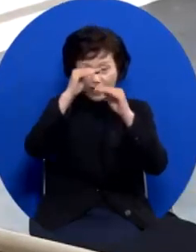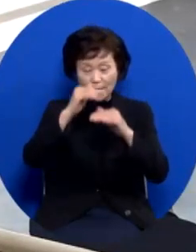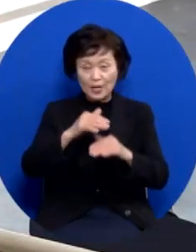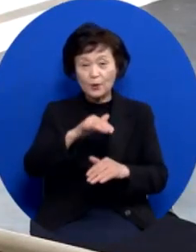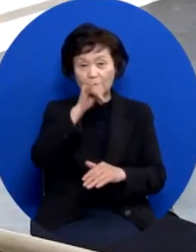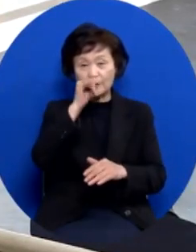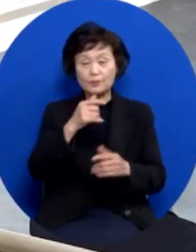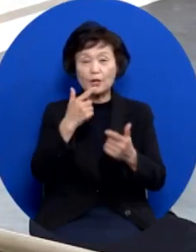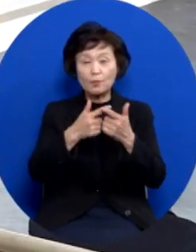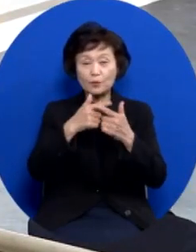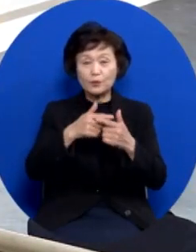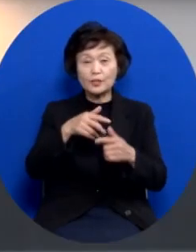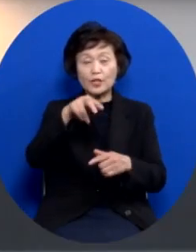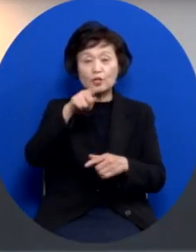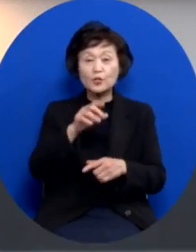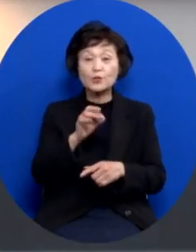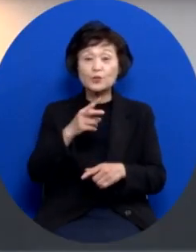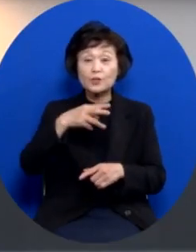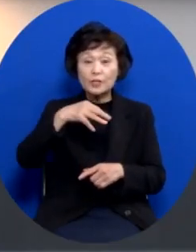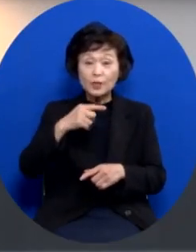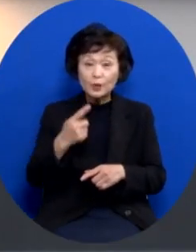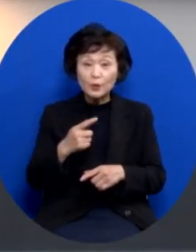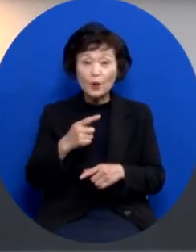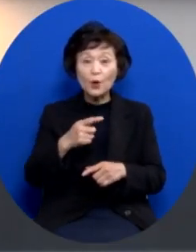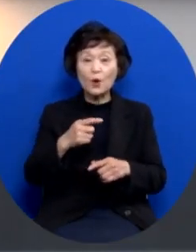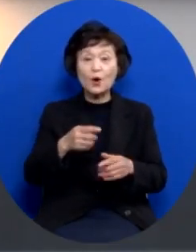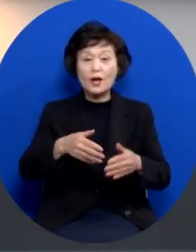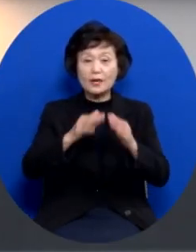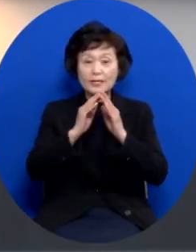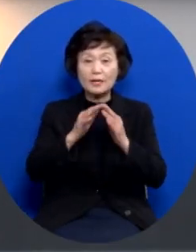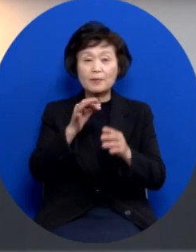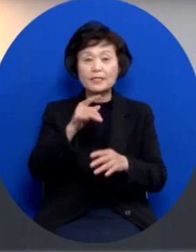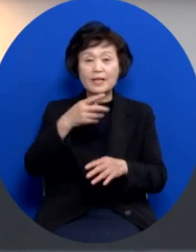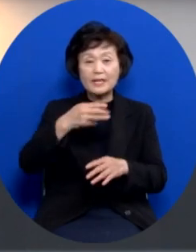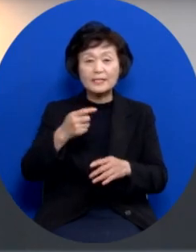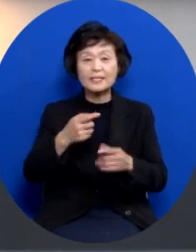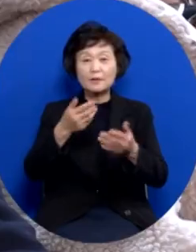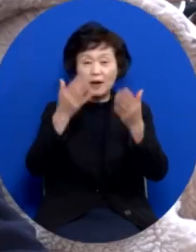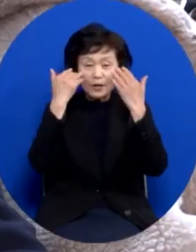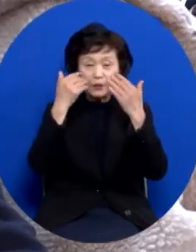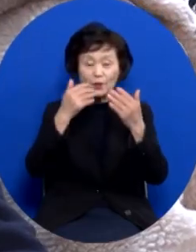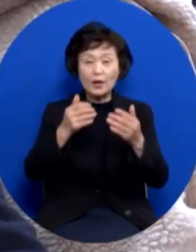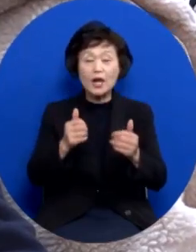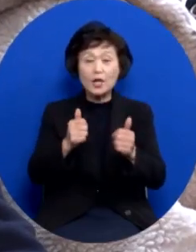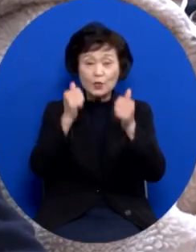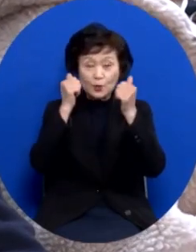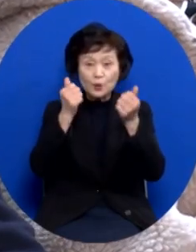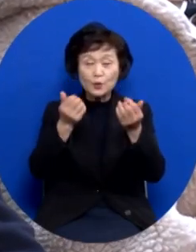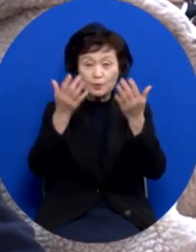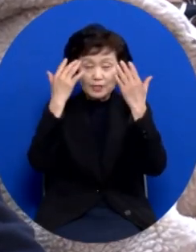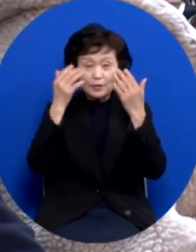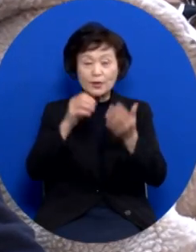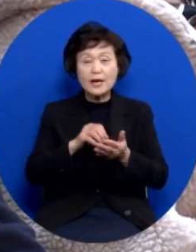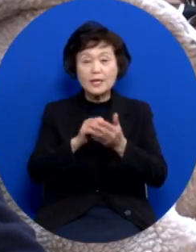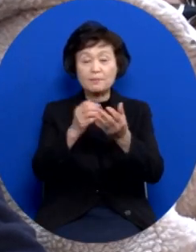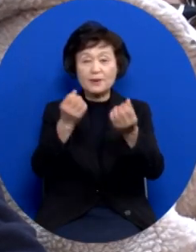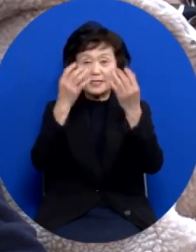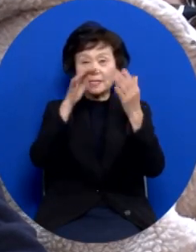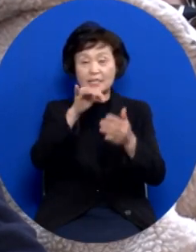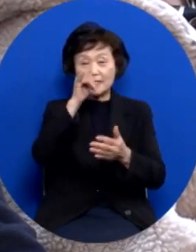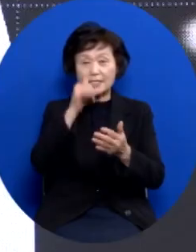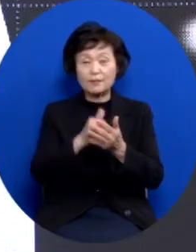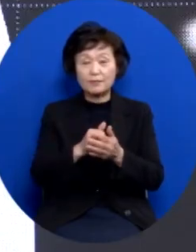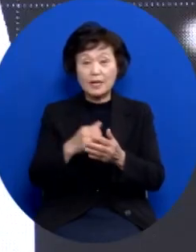부산 수영로교회가 설립한 엘드림학교가 2023년도 졸업식과 입학식을 열었습니다. 엘드림학교 교장이자